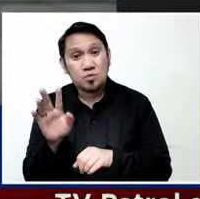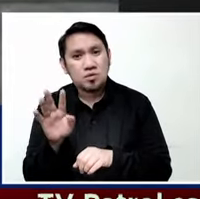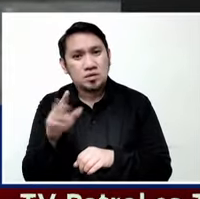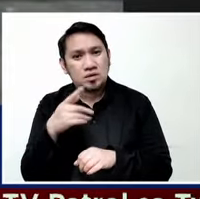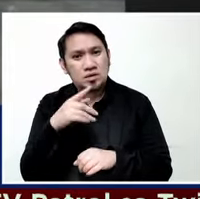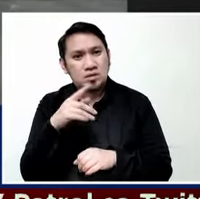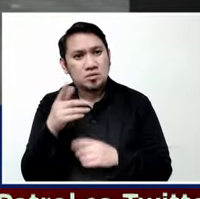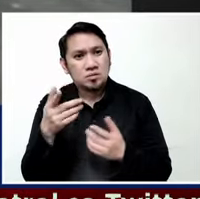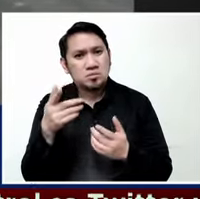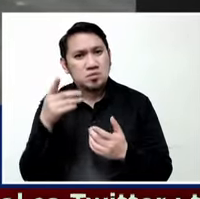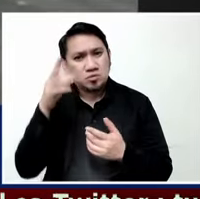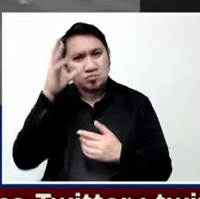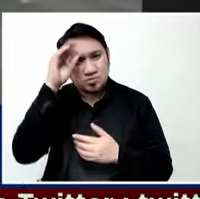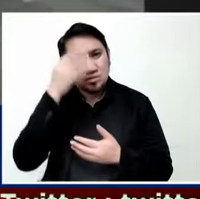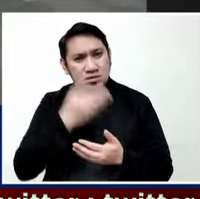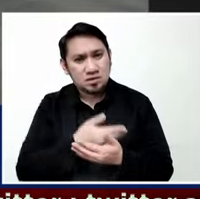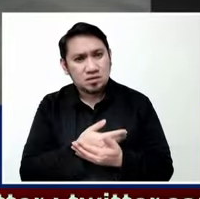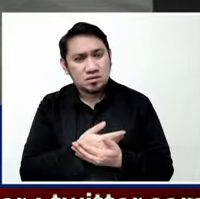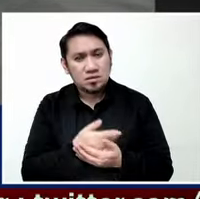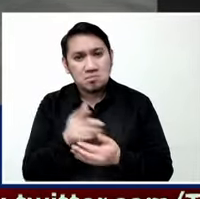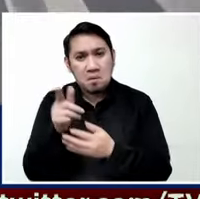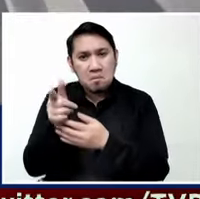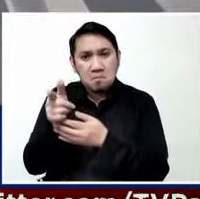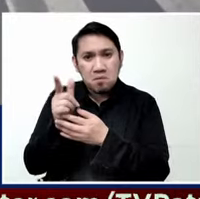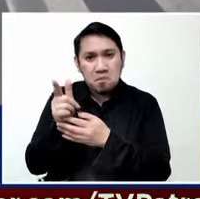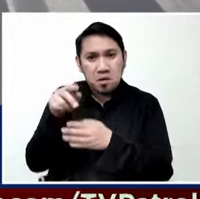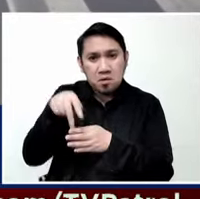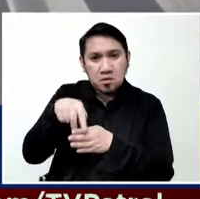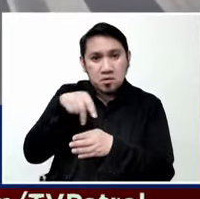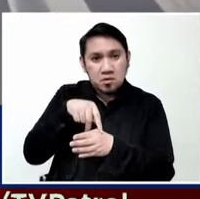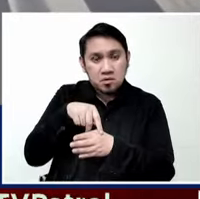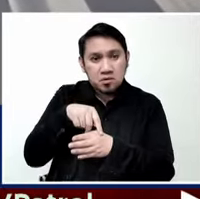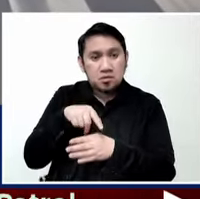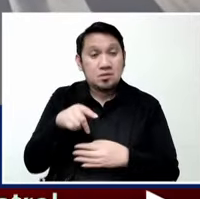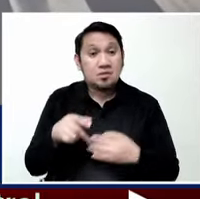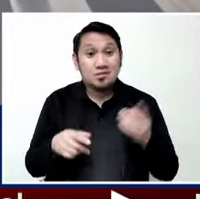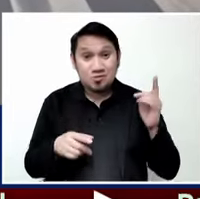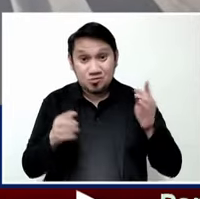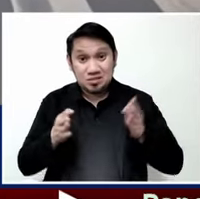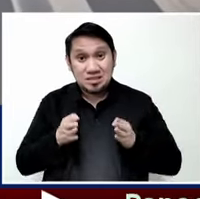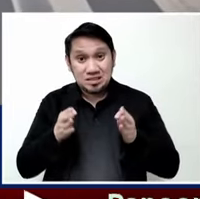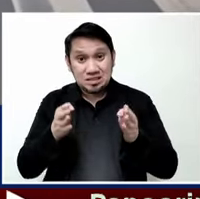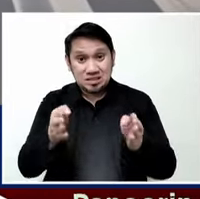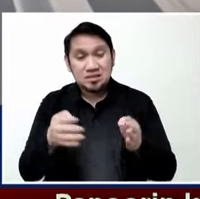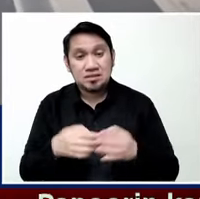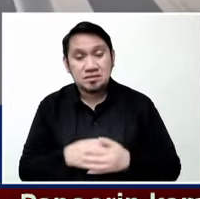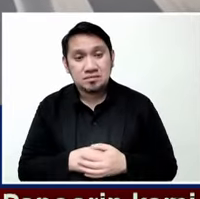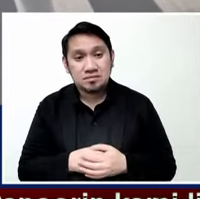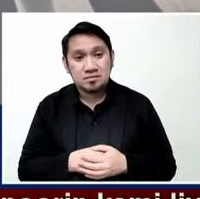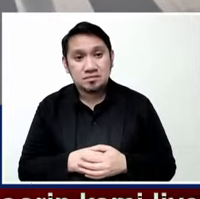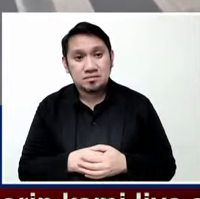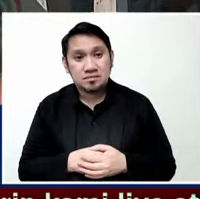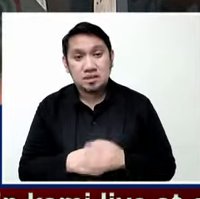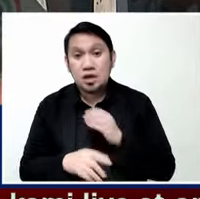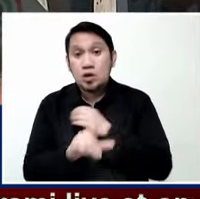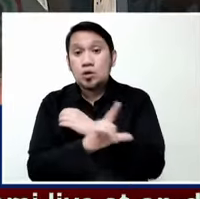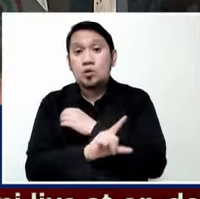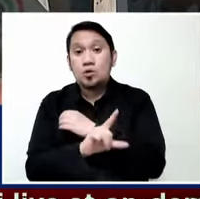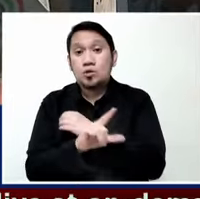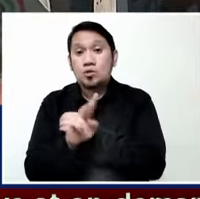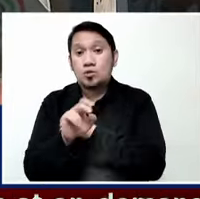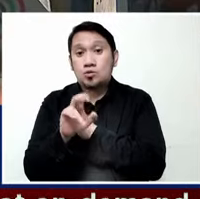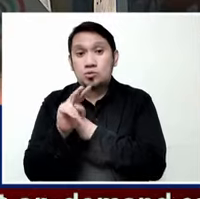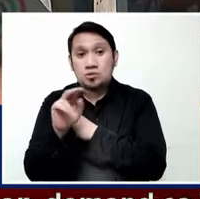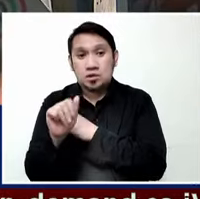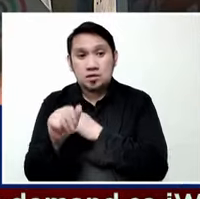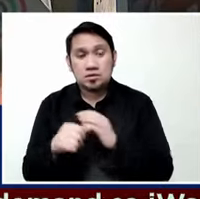Charles Moises Vidal ng pagbabarilin ng riding tandem sa Maharlika Highway sa barangay Isabang, Lucena City. Dapat talagang